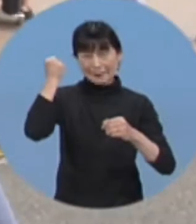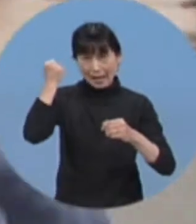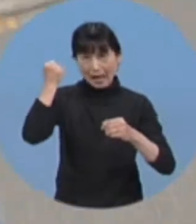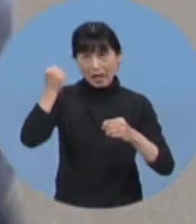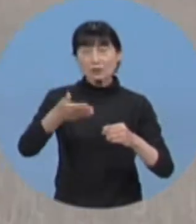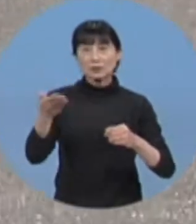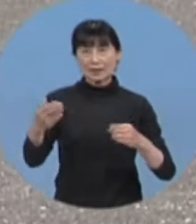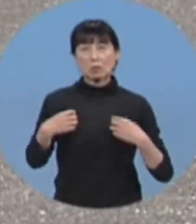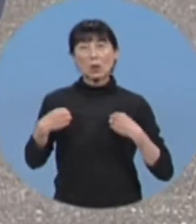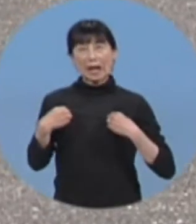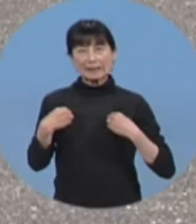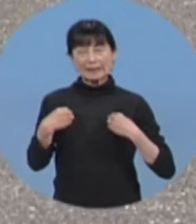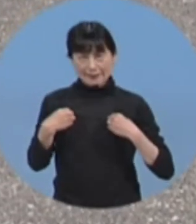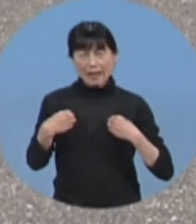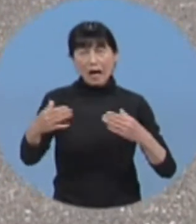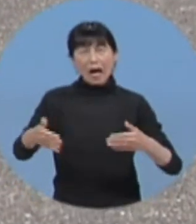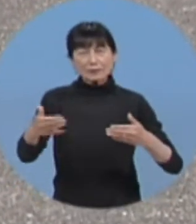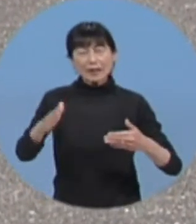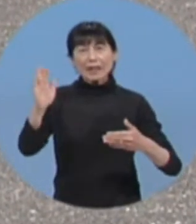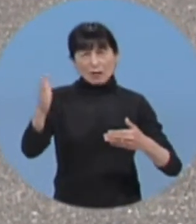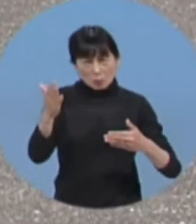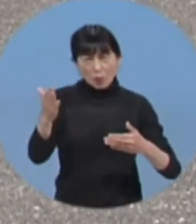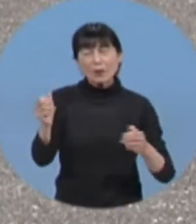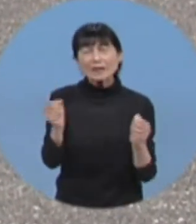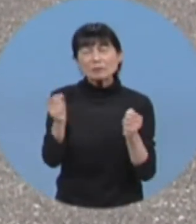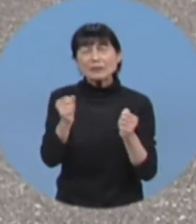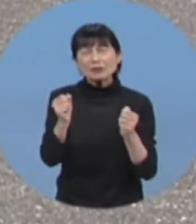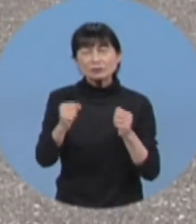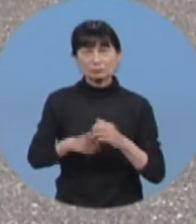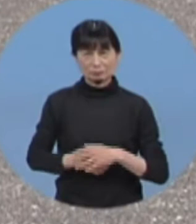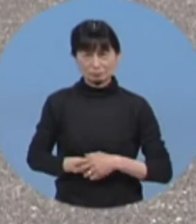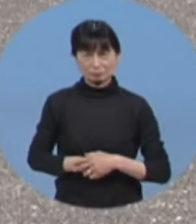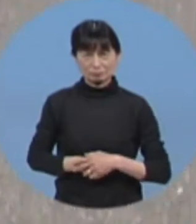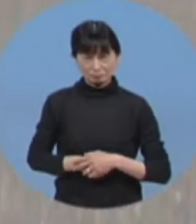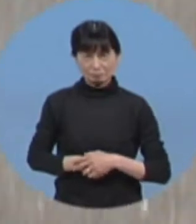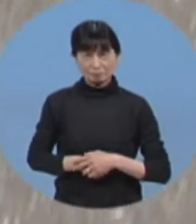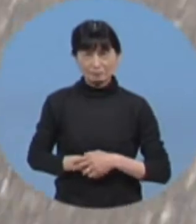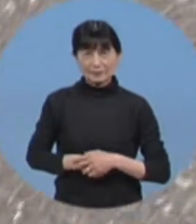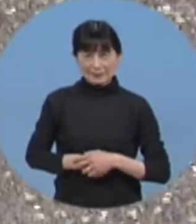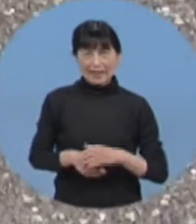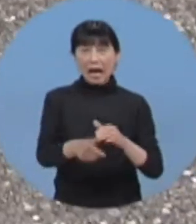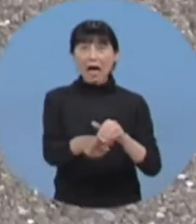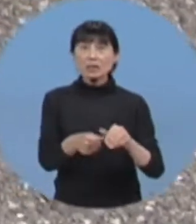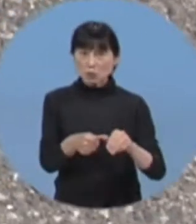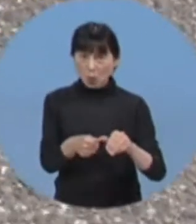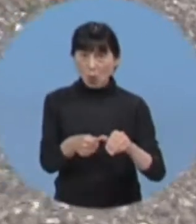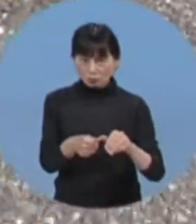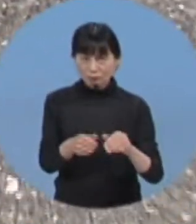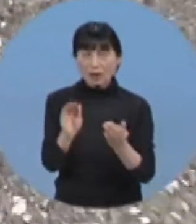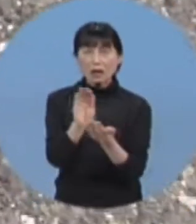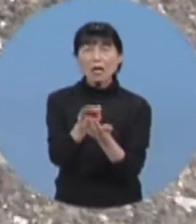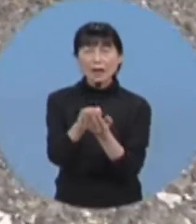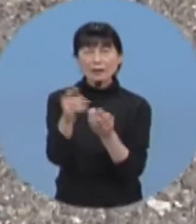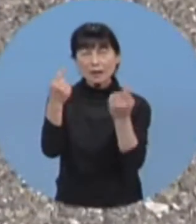いて防寒着、春とはいえど海沿いはまだまだ寒いです。そして履物、貝殻